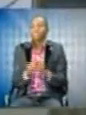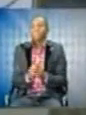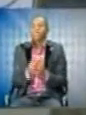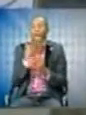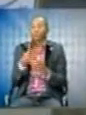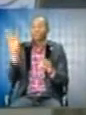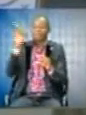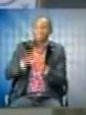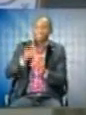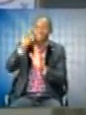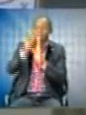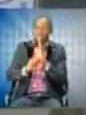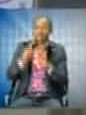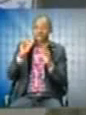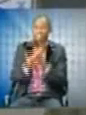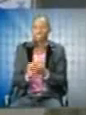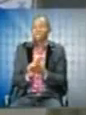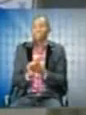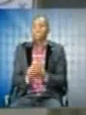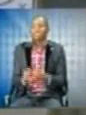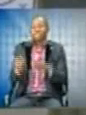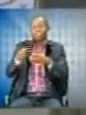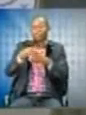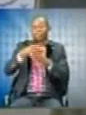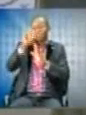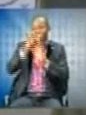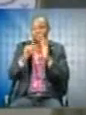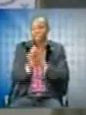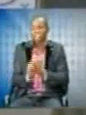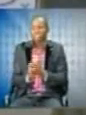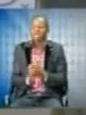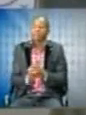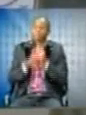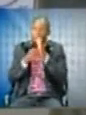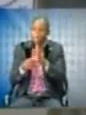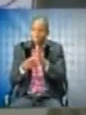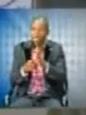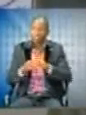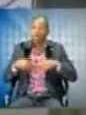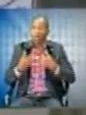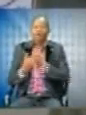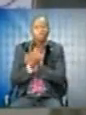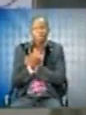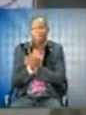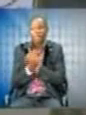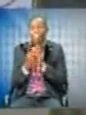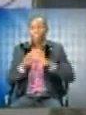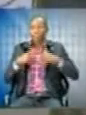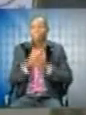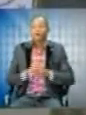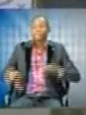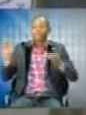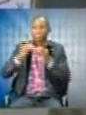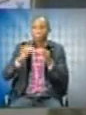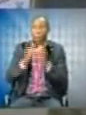à cet atelier de formation constitue la preuve de votre dévouement et de vos soucis de contribuer à la